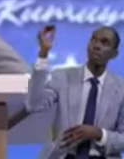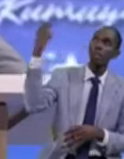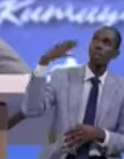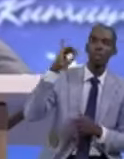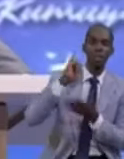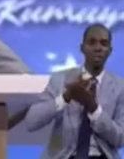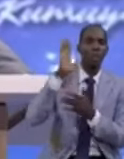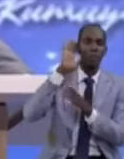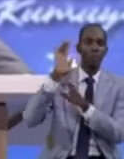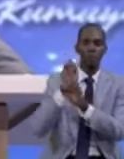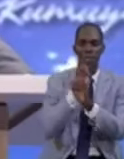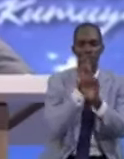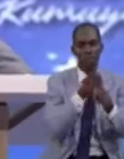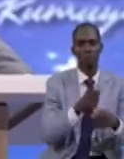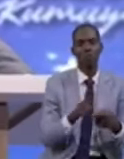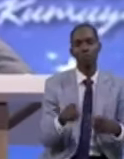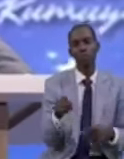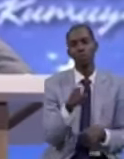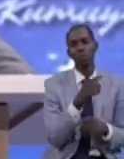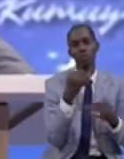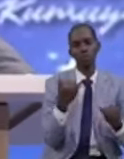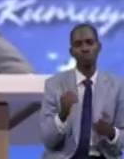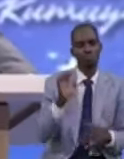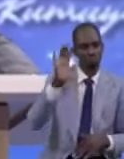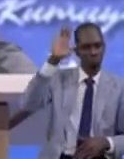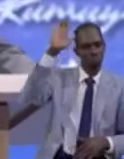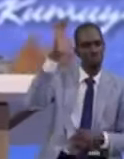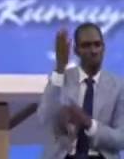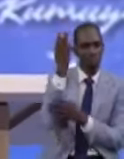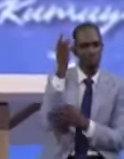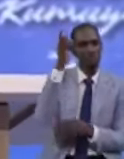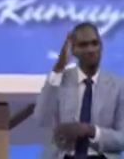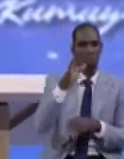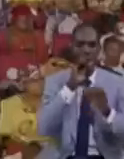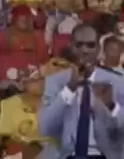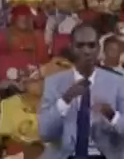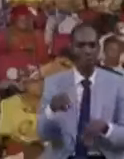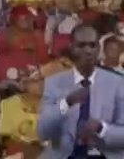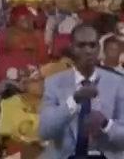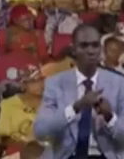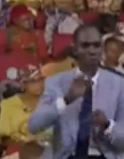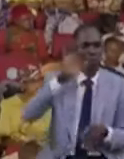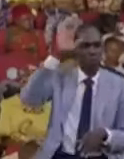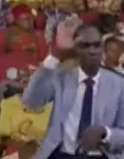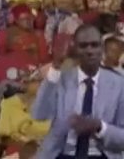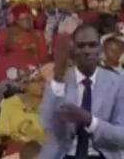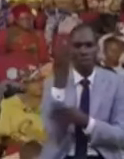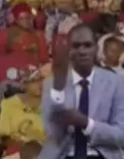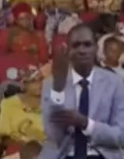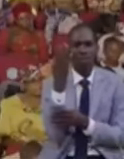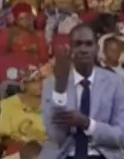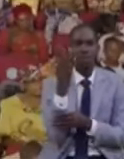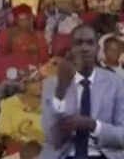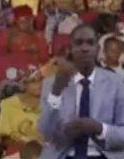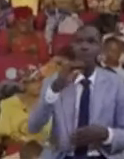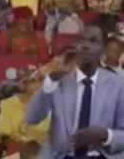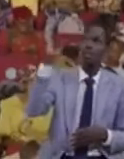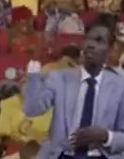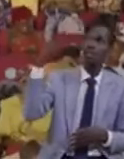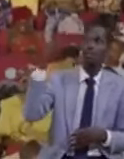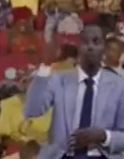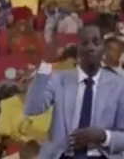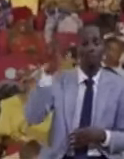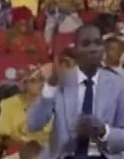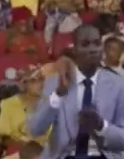lève ta main que Dieu te bénisse là-bas que Dieu te bénisse là-bas la grâce de Dieu ne sera pas vine la grâce de